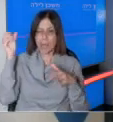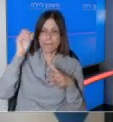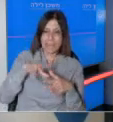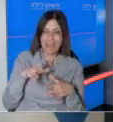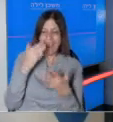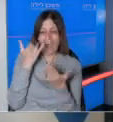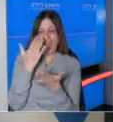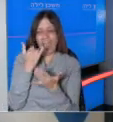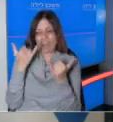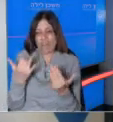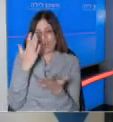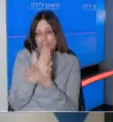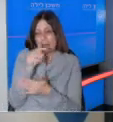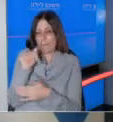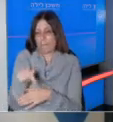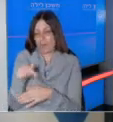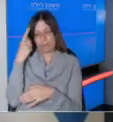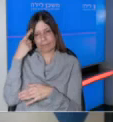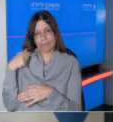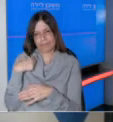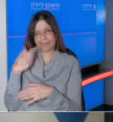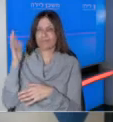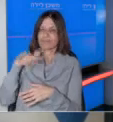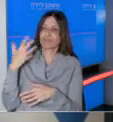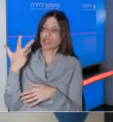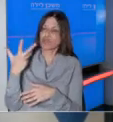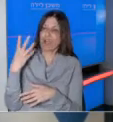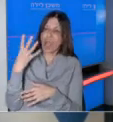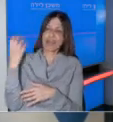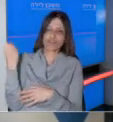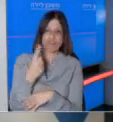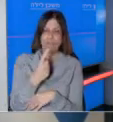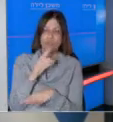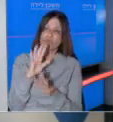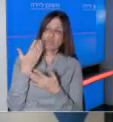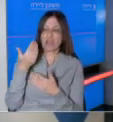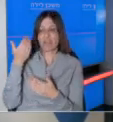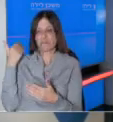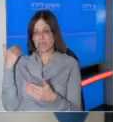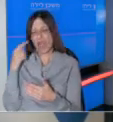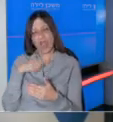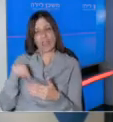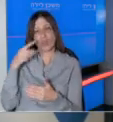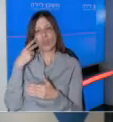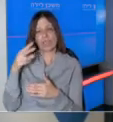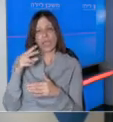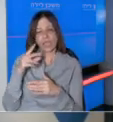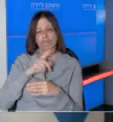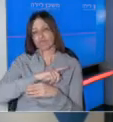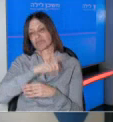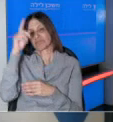הוא כבר כאן. להערכתי, עוד 3-4 שבועות, אולי לפני, אנחנו נראה